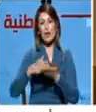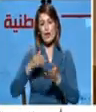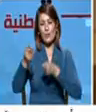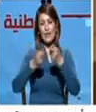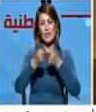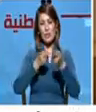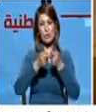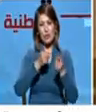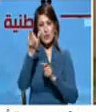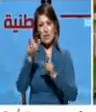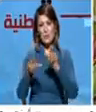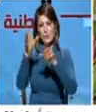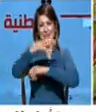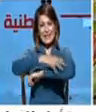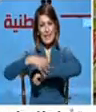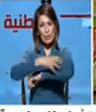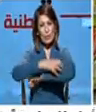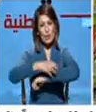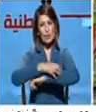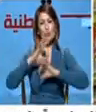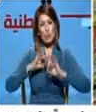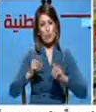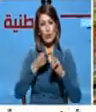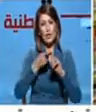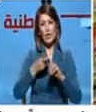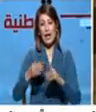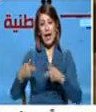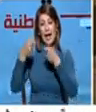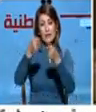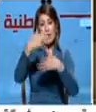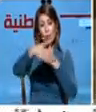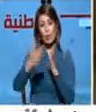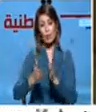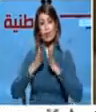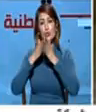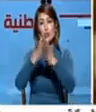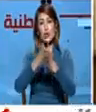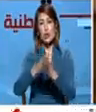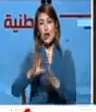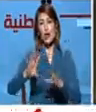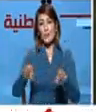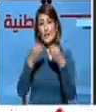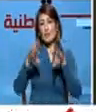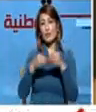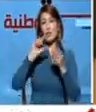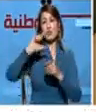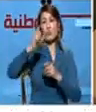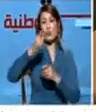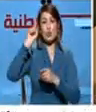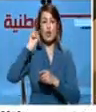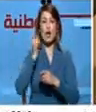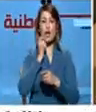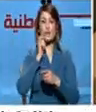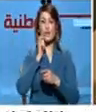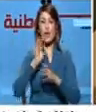الموجهه للفئات المتضرره حيث تم توزيع الدفعه الاولى منذ بدايه شهر ابريل والانطلاق في تحري الدقه الثانيه